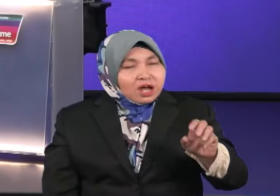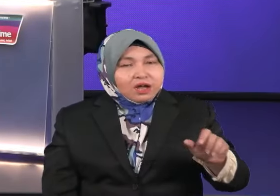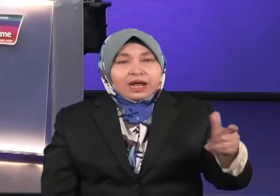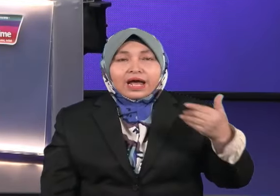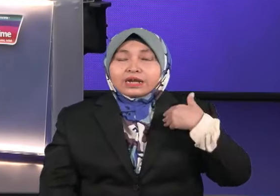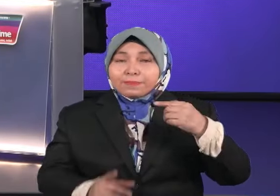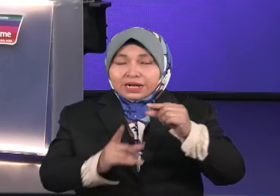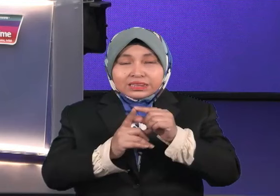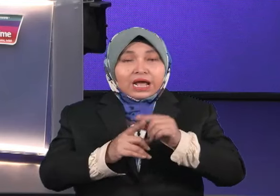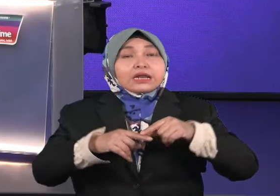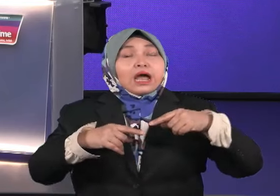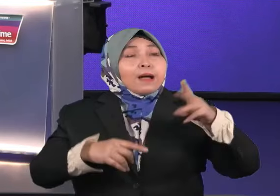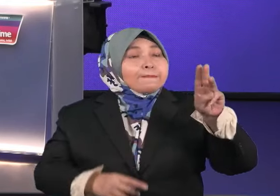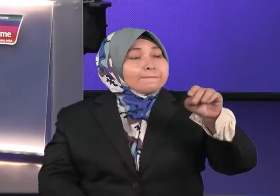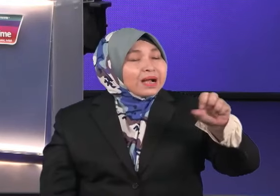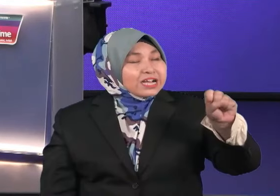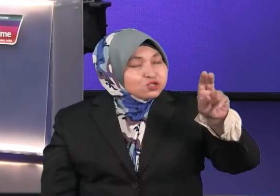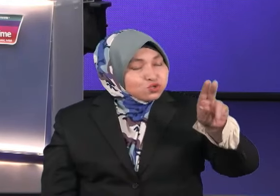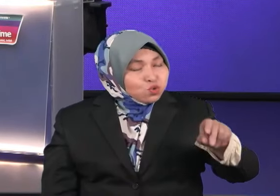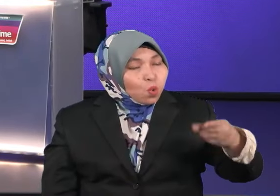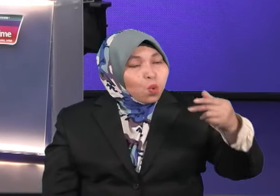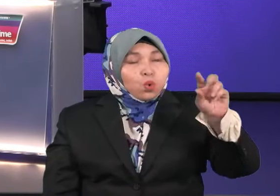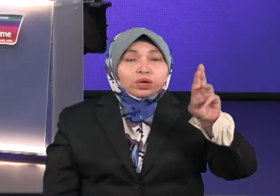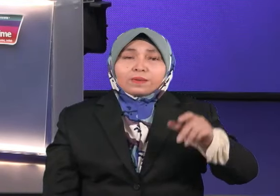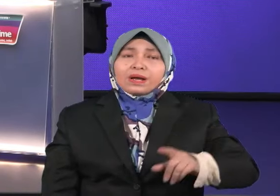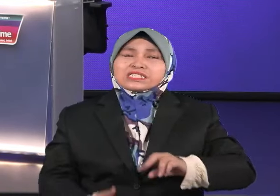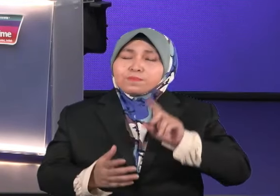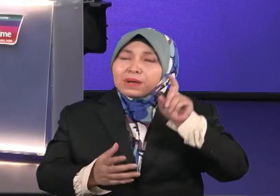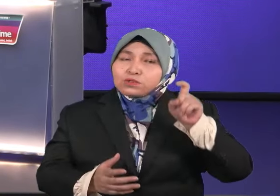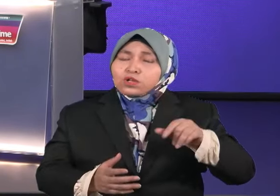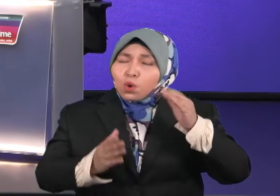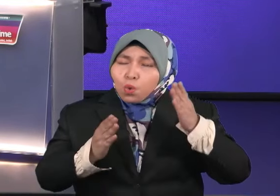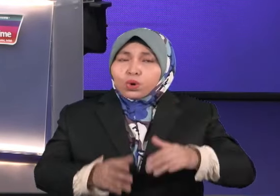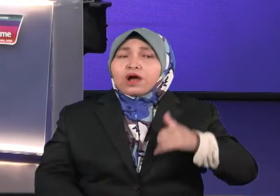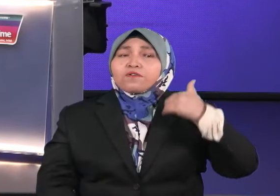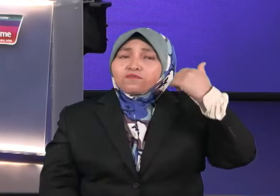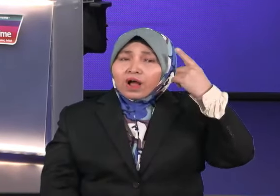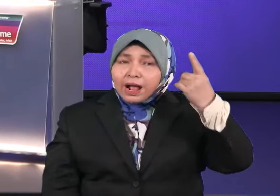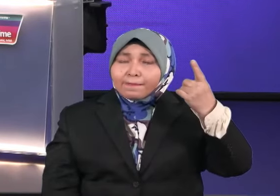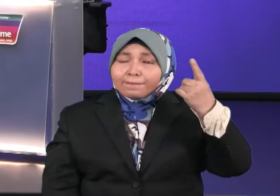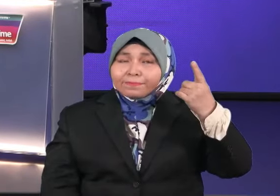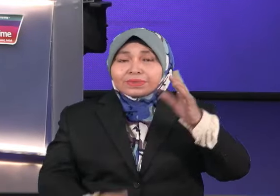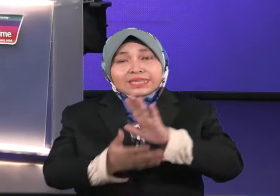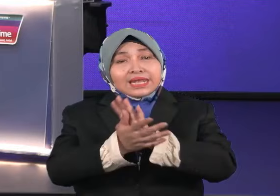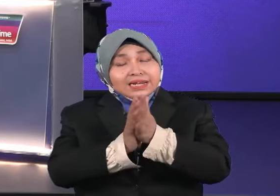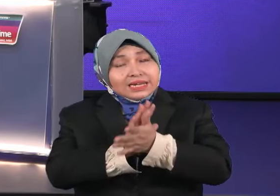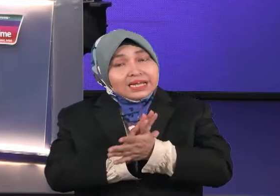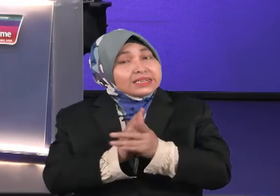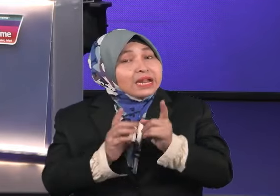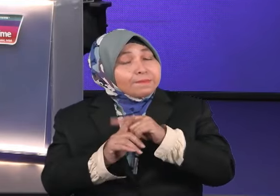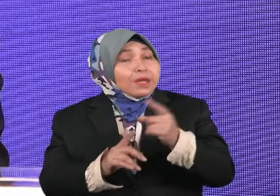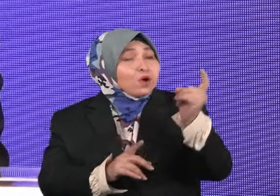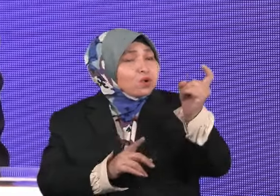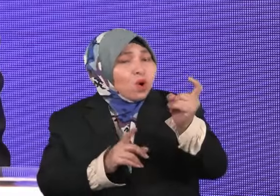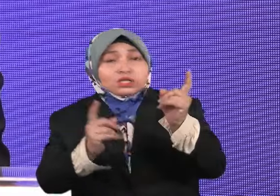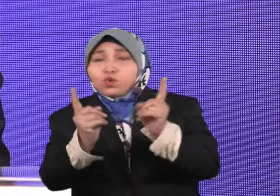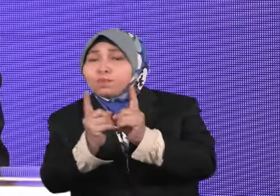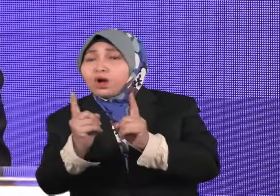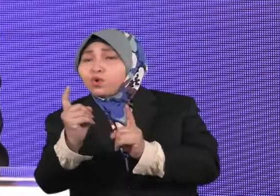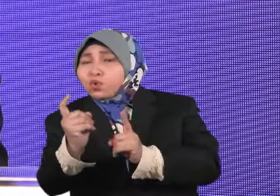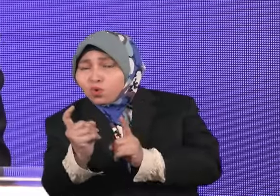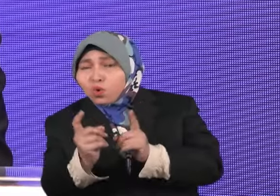perkataan masyhur. Biasa kita cakap masyhur kan. Masyhur. Maksudnya dia sepatutnya orang faham lah. Okay. Jadi tapi Ra bertemu Ra tu. Ra